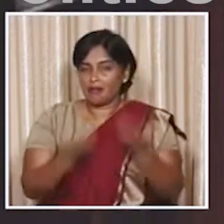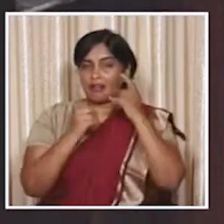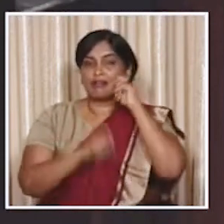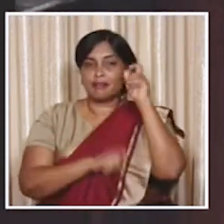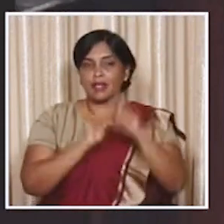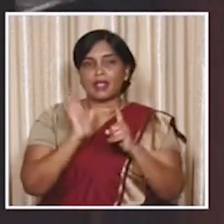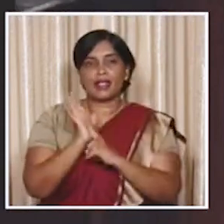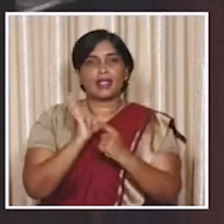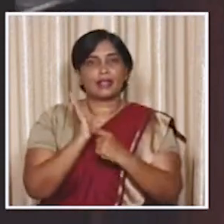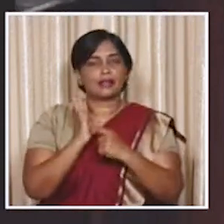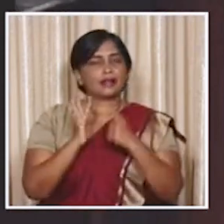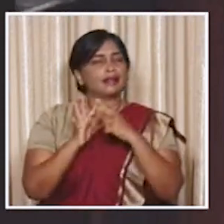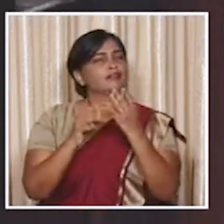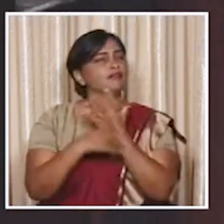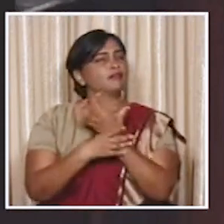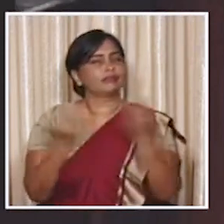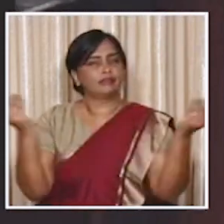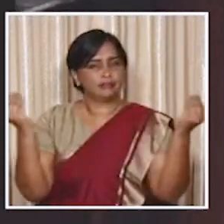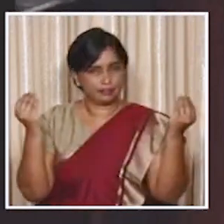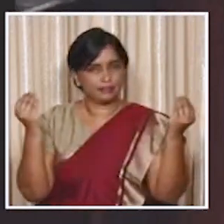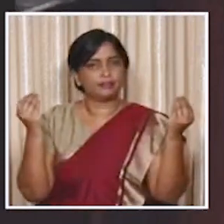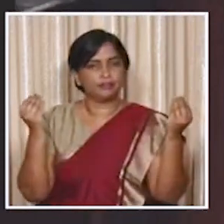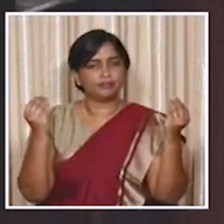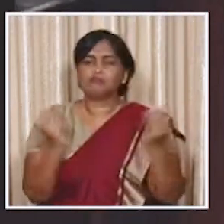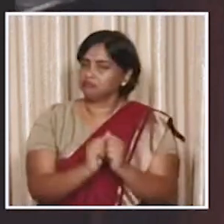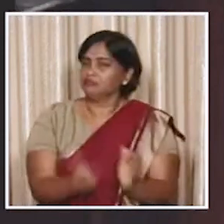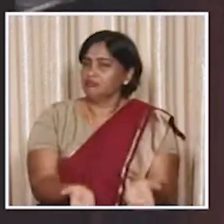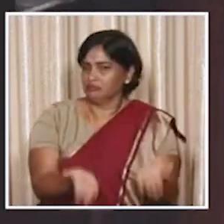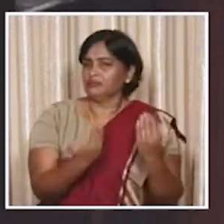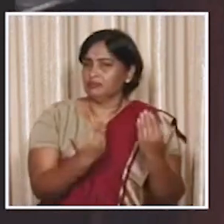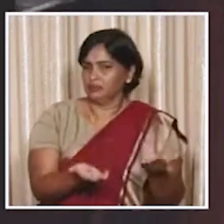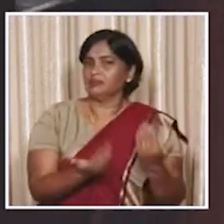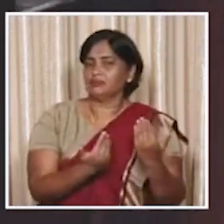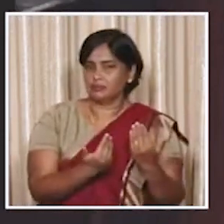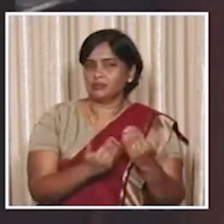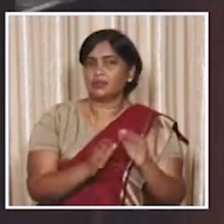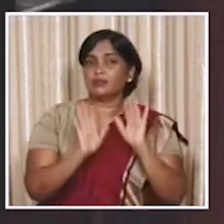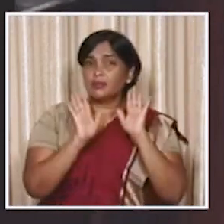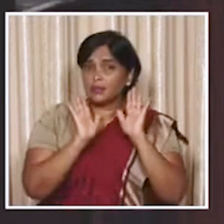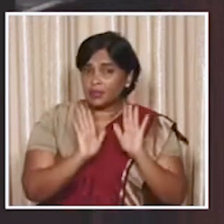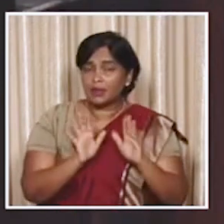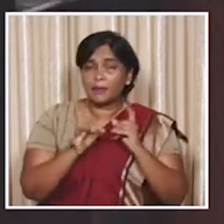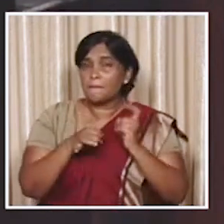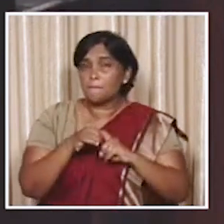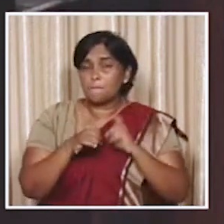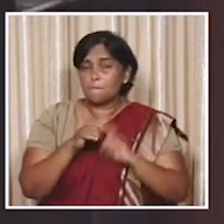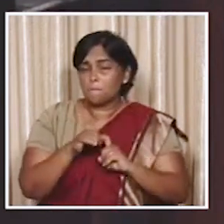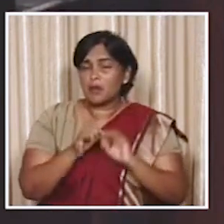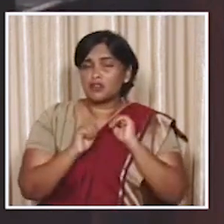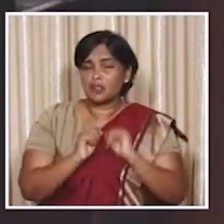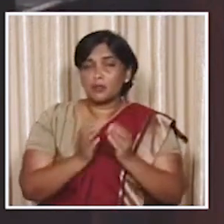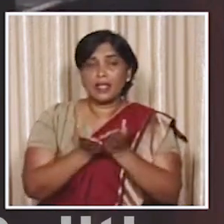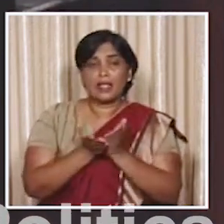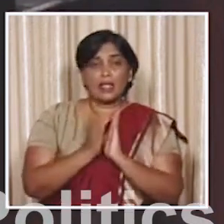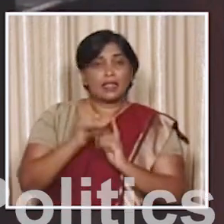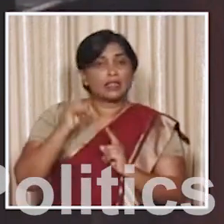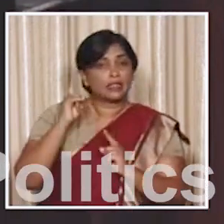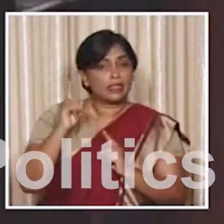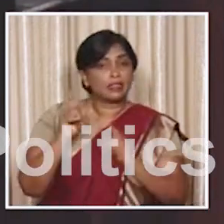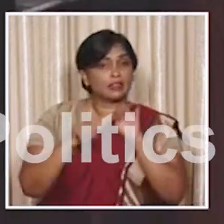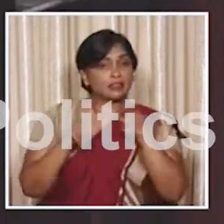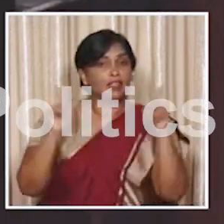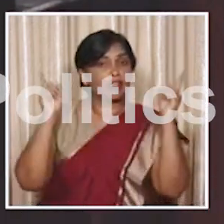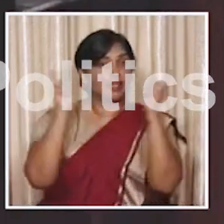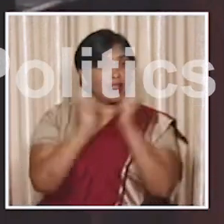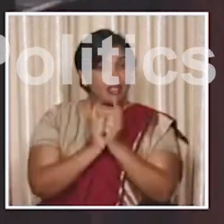මිනිස්සුනේ LTTE එක ඊට පස්සේ ඉවර වුණේ. එළියට එන්න ඕන මේගොල්ලෝ. හැබැයි ප්‍රශ්නේ තියෙන්නේ වැරදිලාවත් ඉන්දියාවේ මෙතුමාව